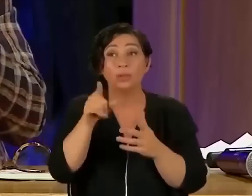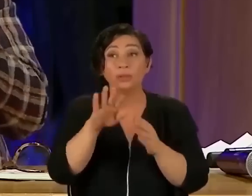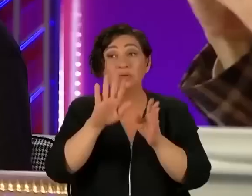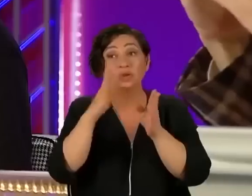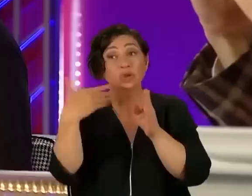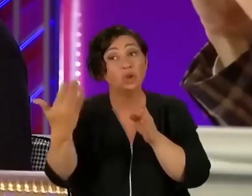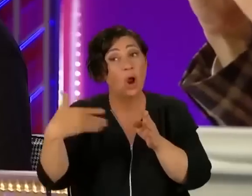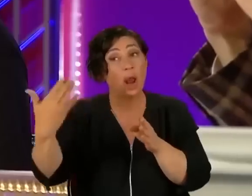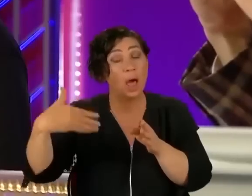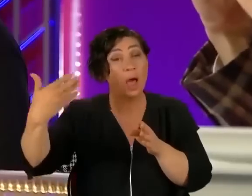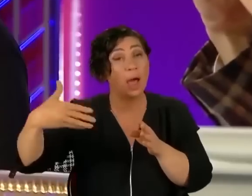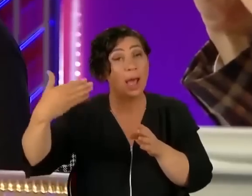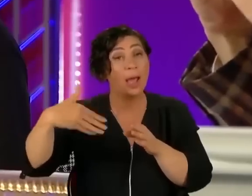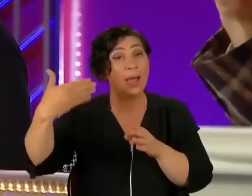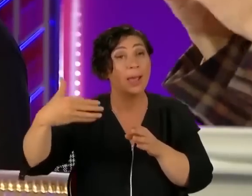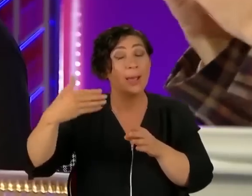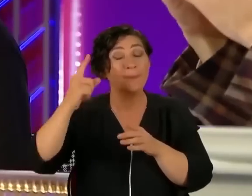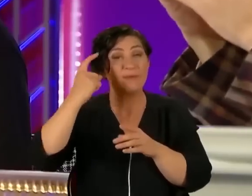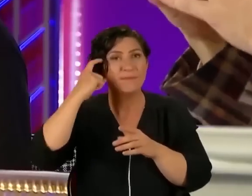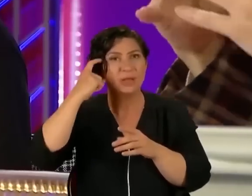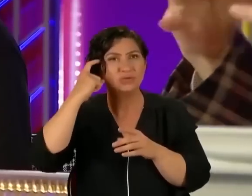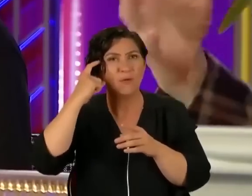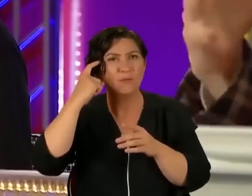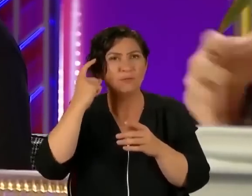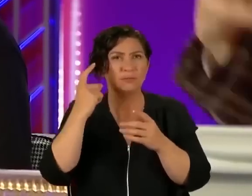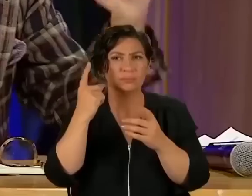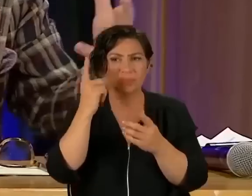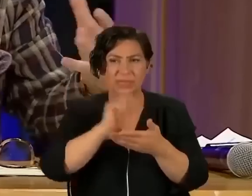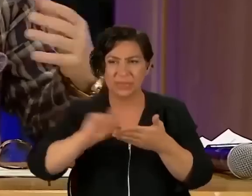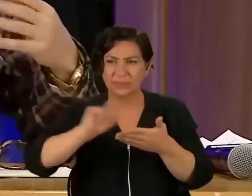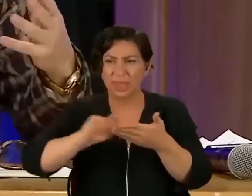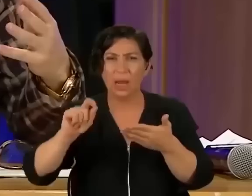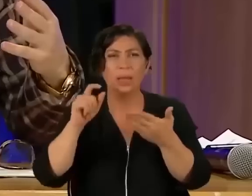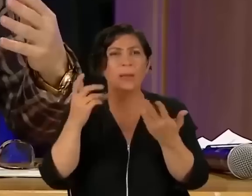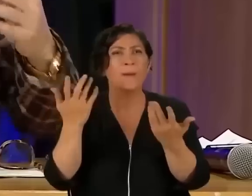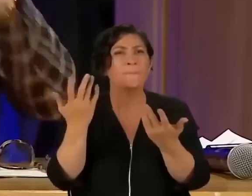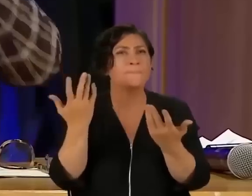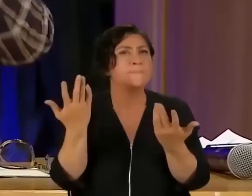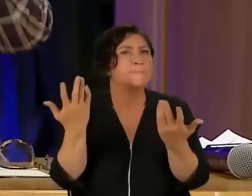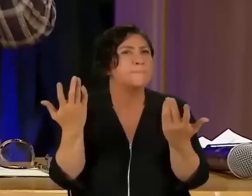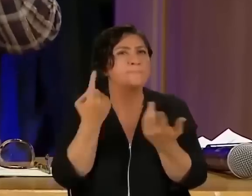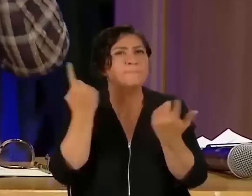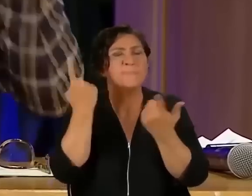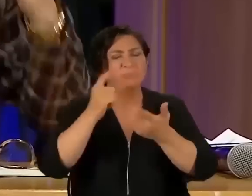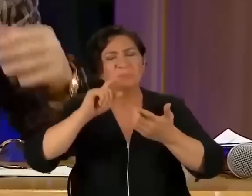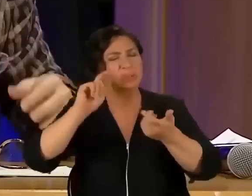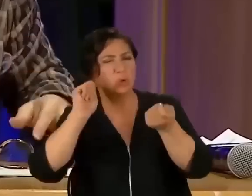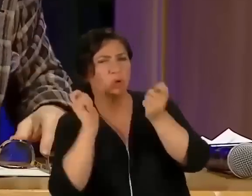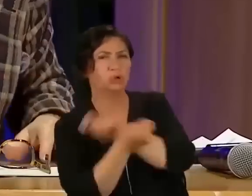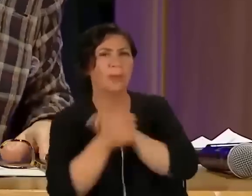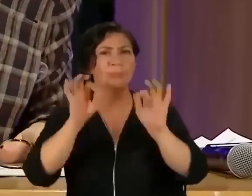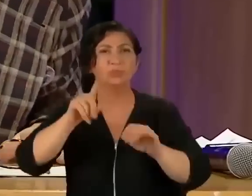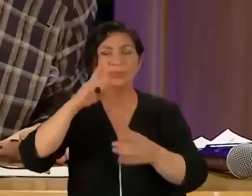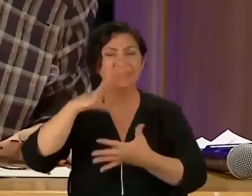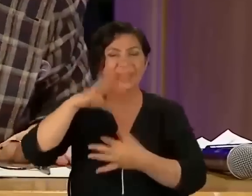ondan sonra bir tür filozofa dönüştü. Yani bir tür yazara dönüştü, bir tür şeye dönüştü. Bugün